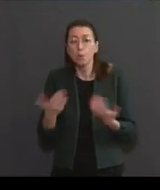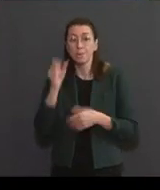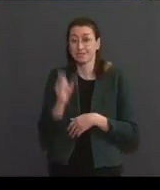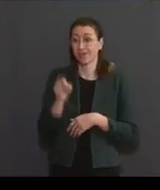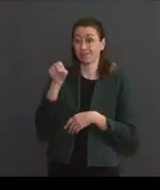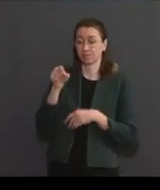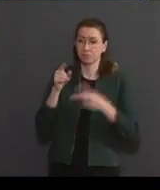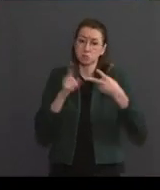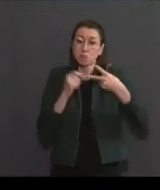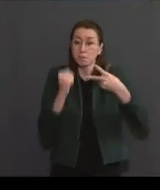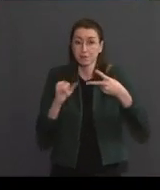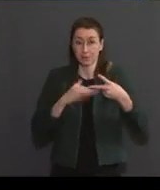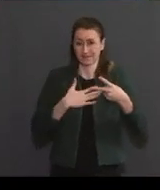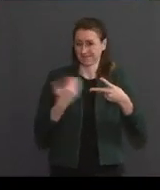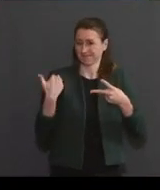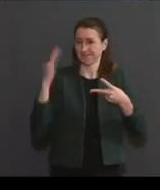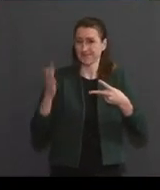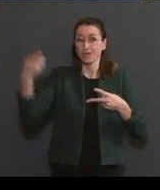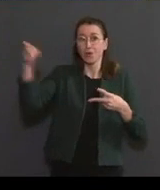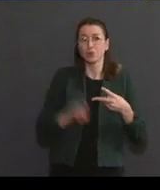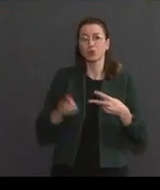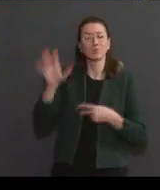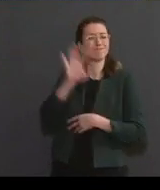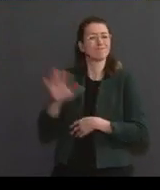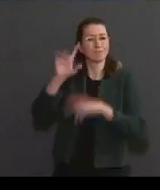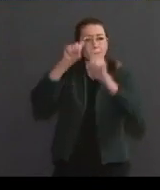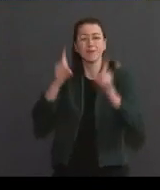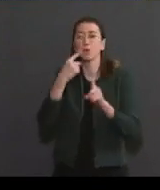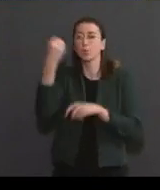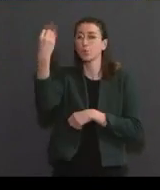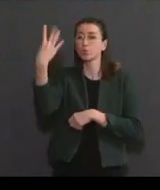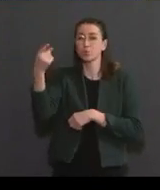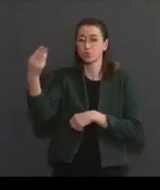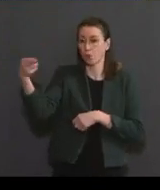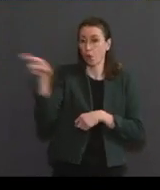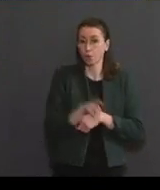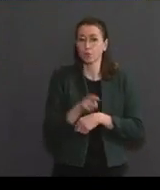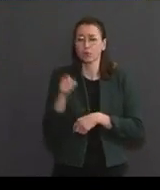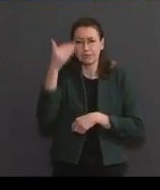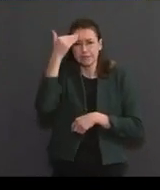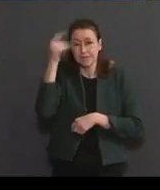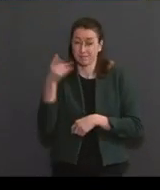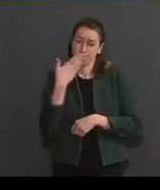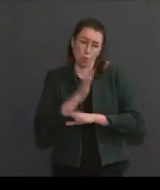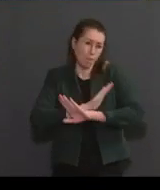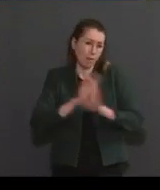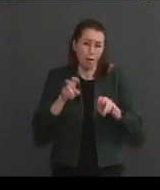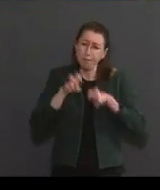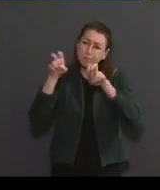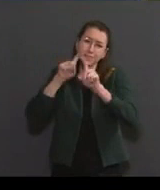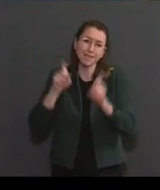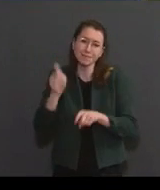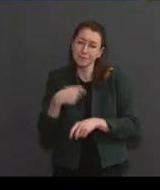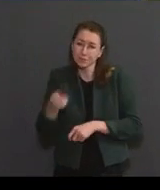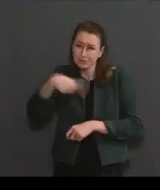reviennent de zones rouges. Juste pour rappel, on conseille toujours fortement de ne pas voyager tout spécialement vers les zones rouges. Mais